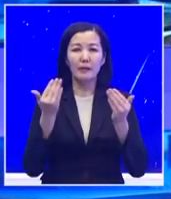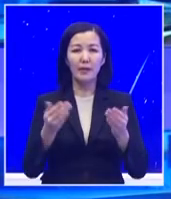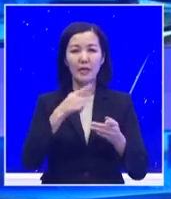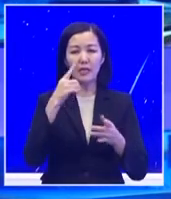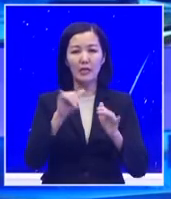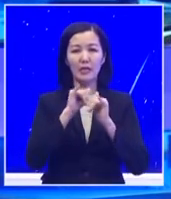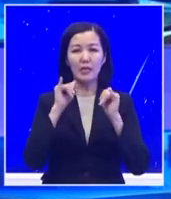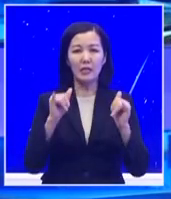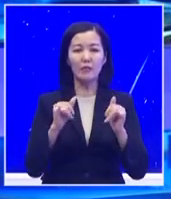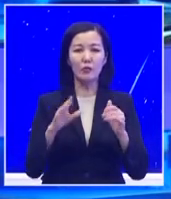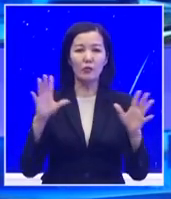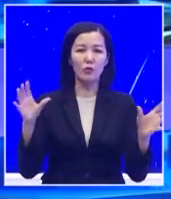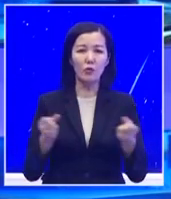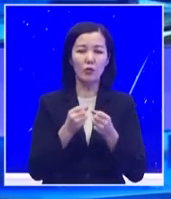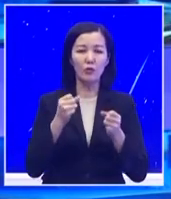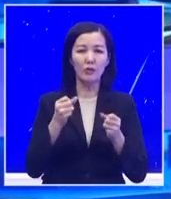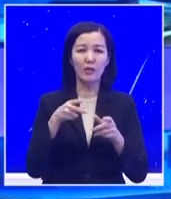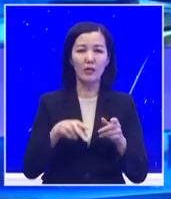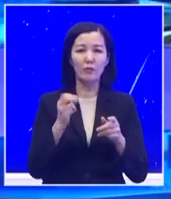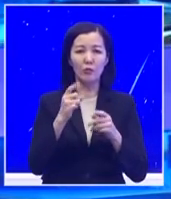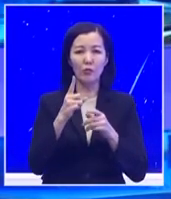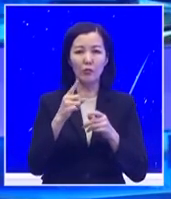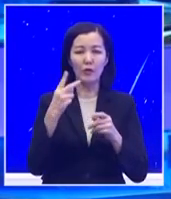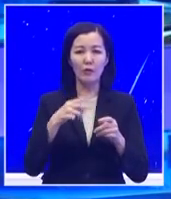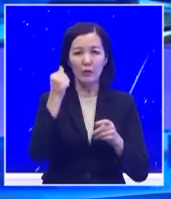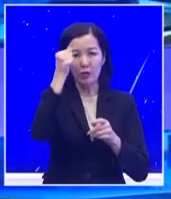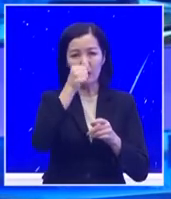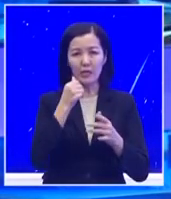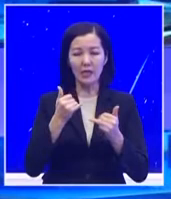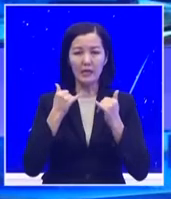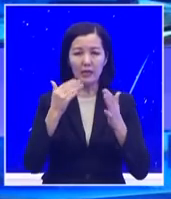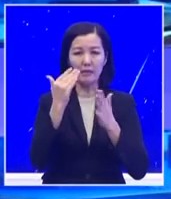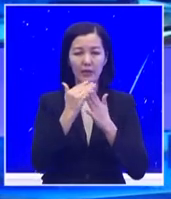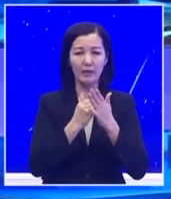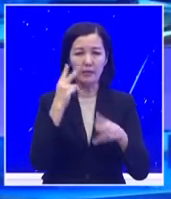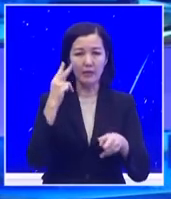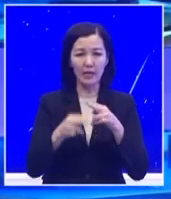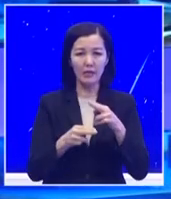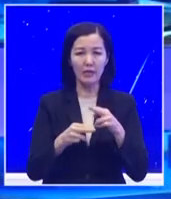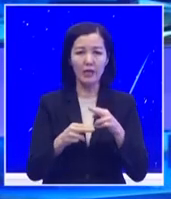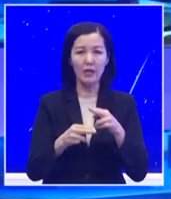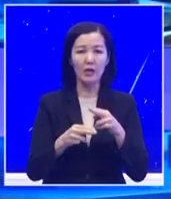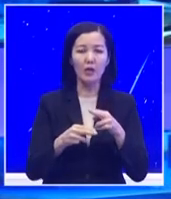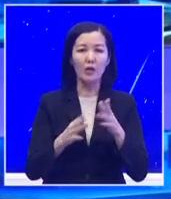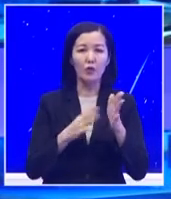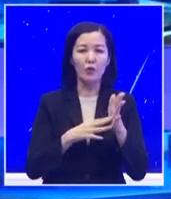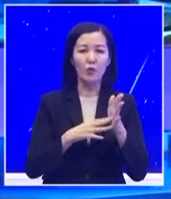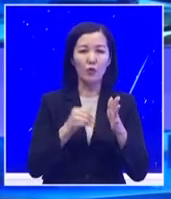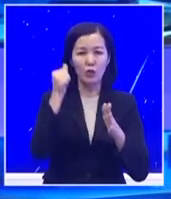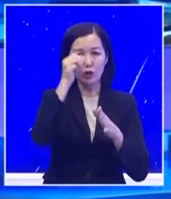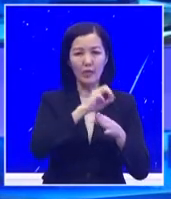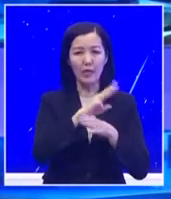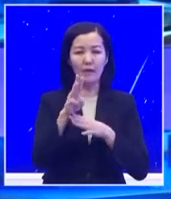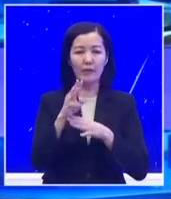Биыл тілдерді дамыту мен қолданудың 2011-2020 жылдарға арналған бағдарламасы аяқталды. 9 жылды қамтыған